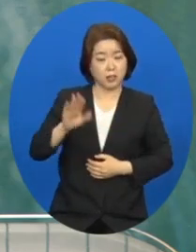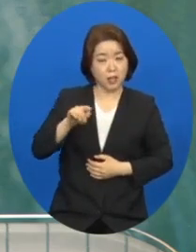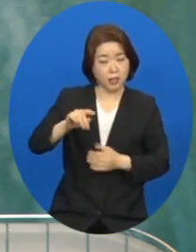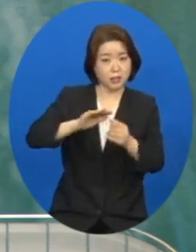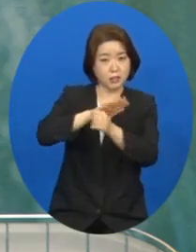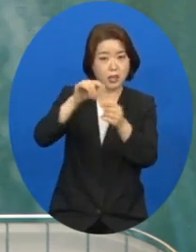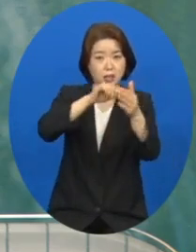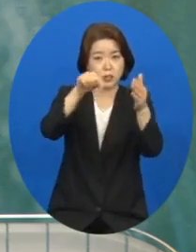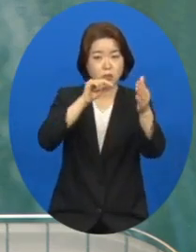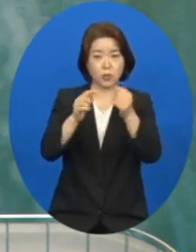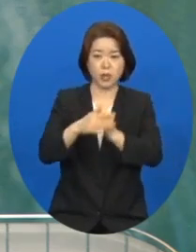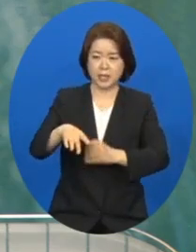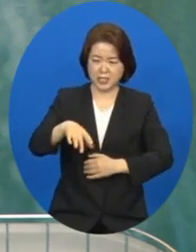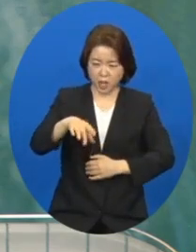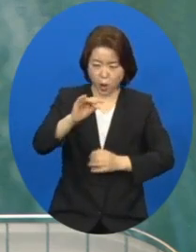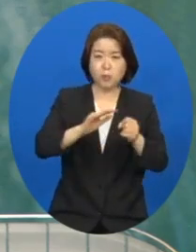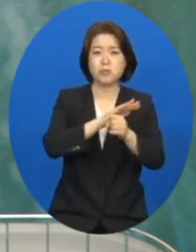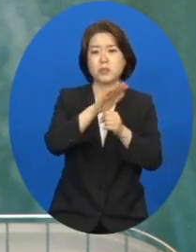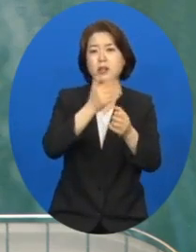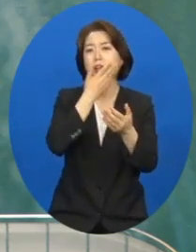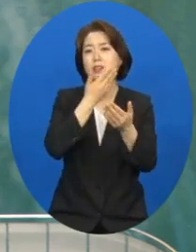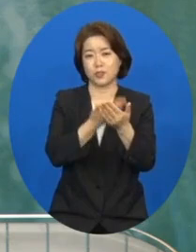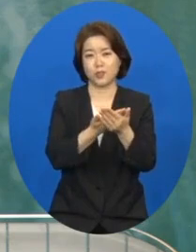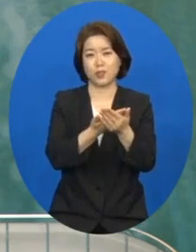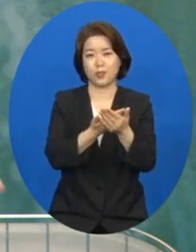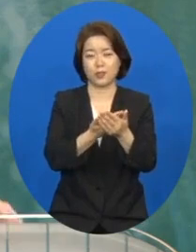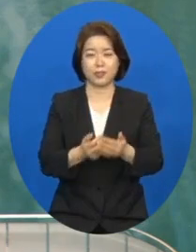중에도 처음 사랑이 중요해요.